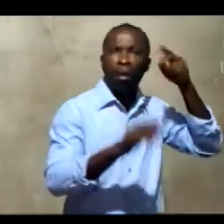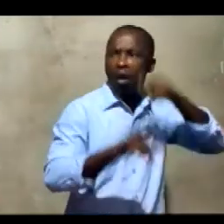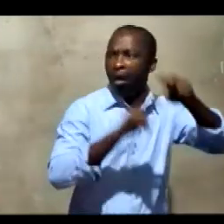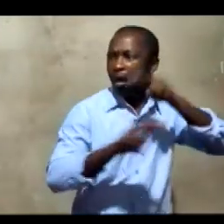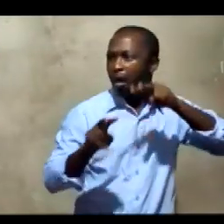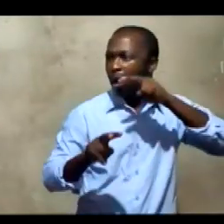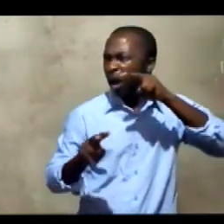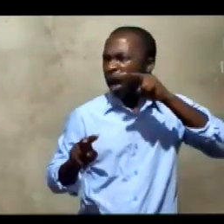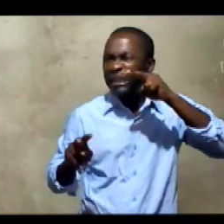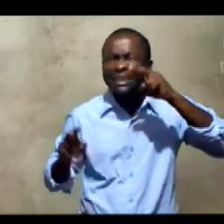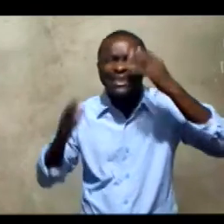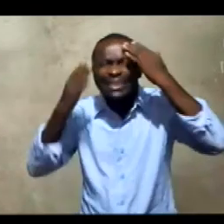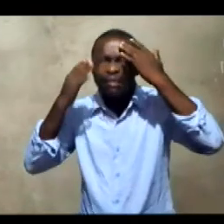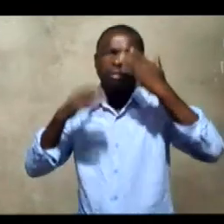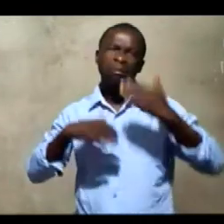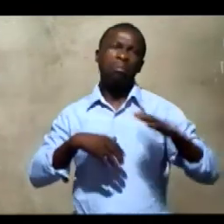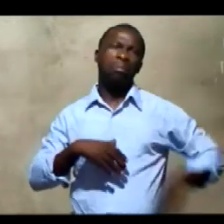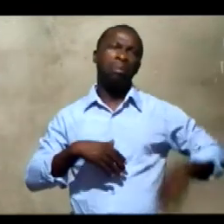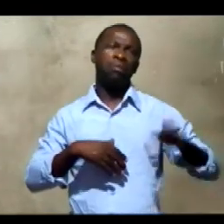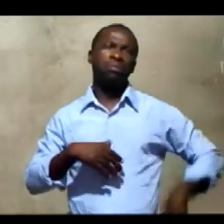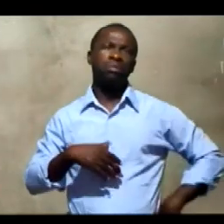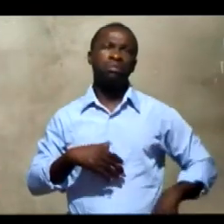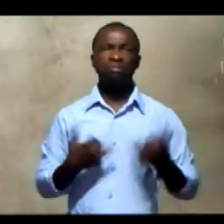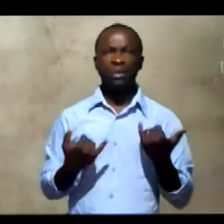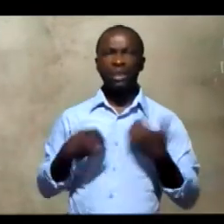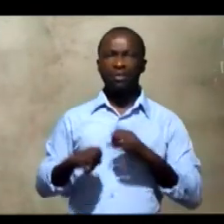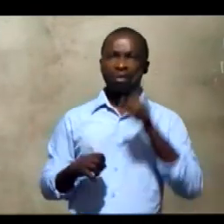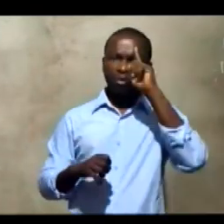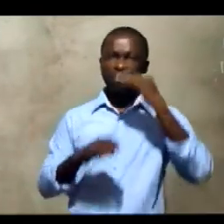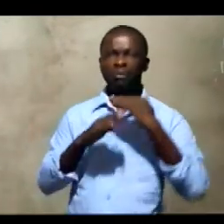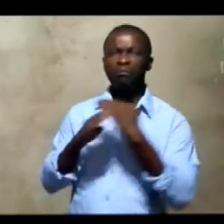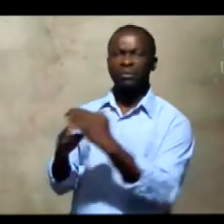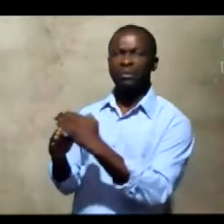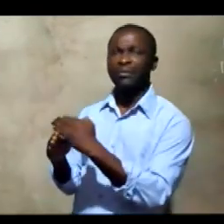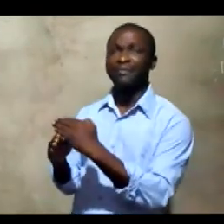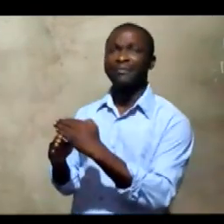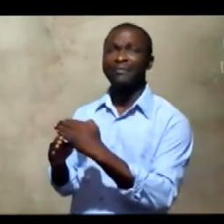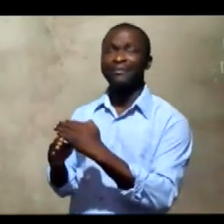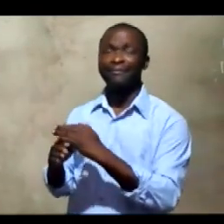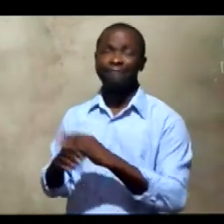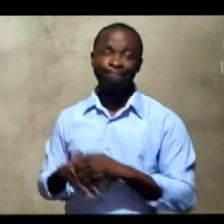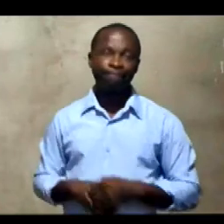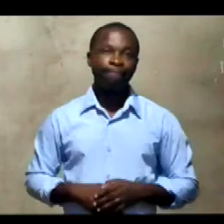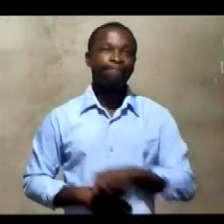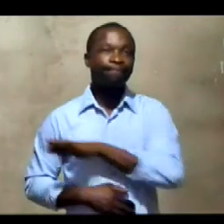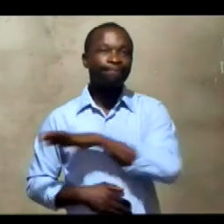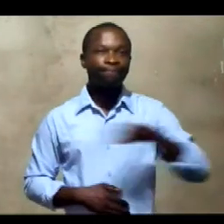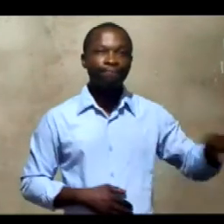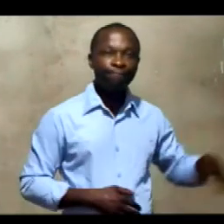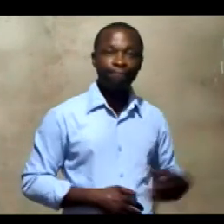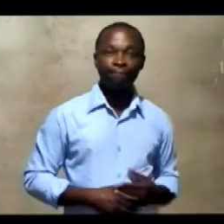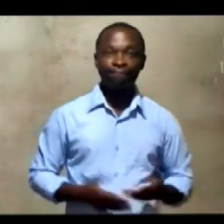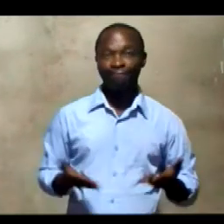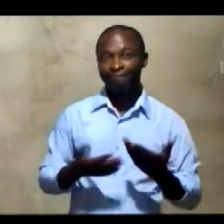le pays a su réduire à 0 le nombre d'éléphants chassés au cours de ces dernières années. Le Cameroun est à accueillir 2